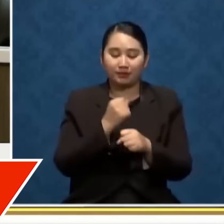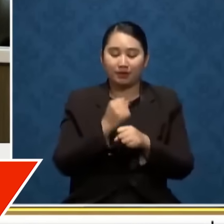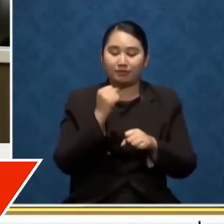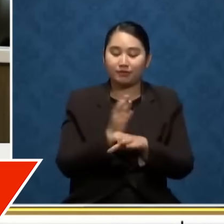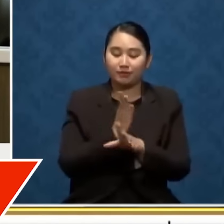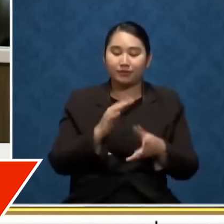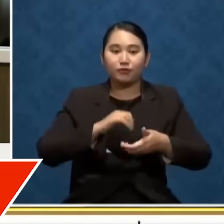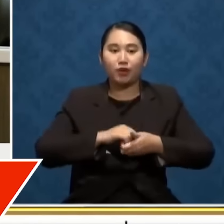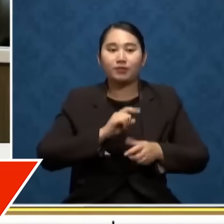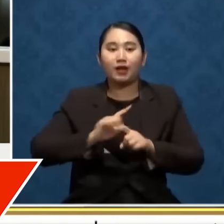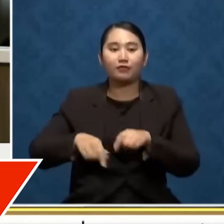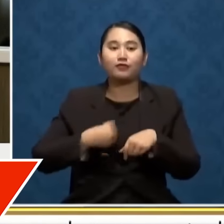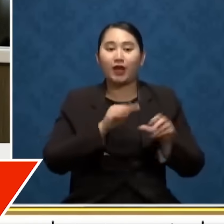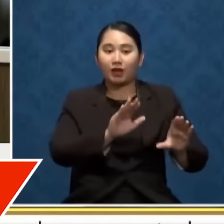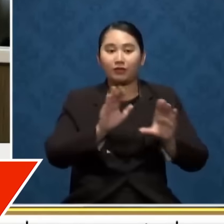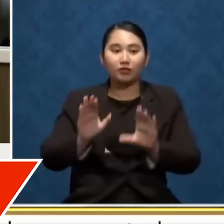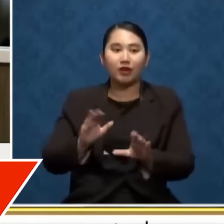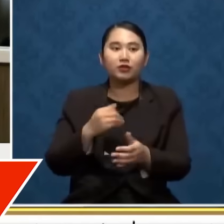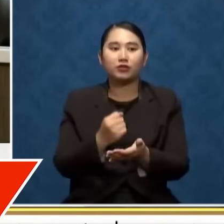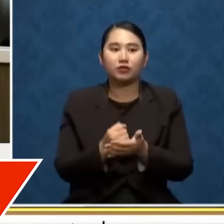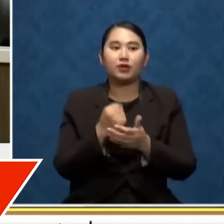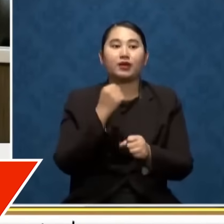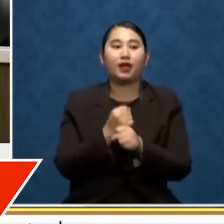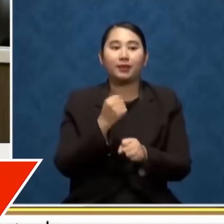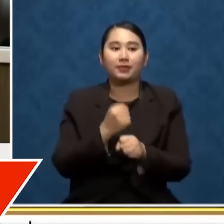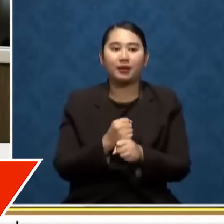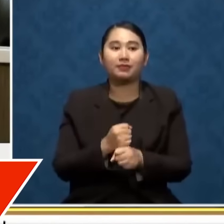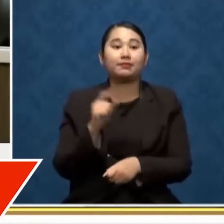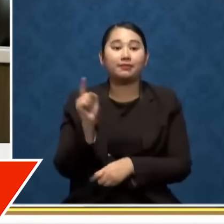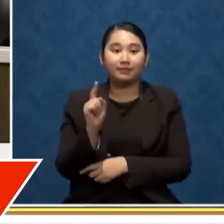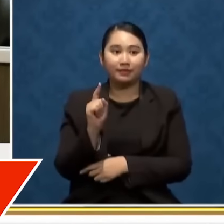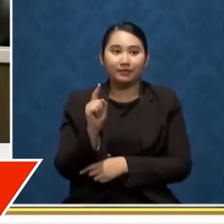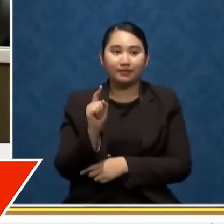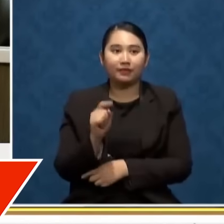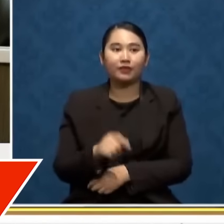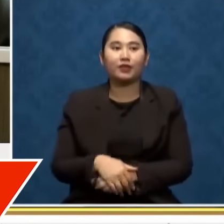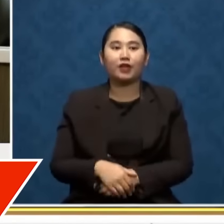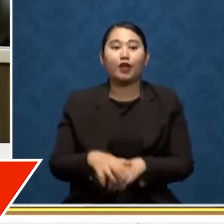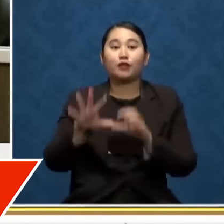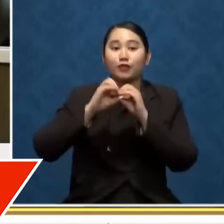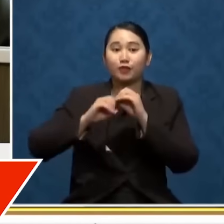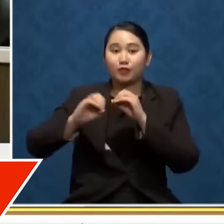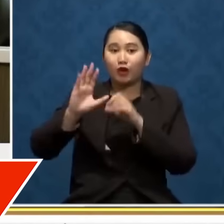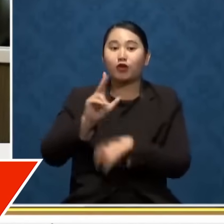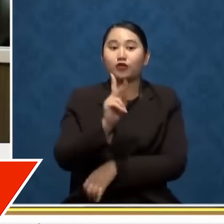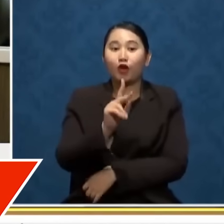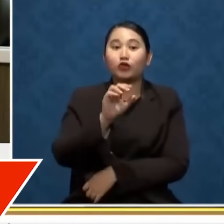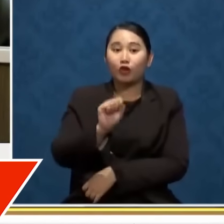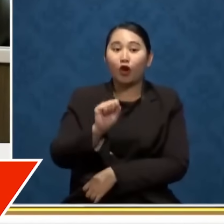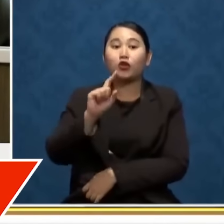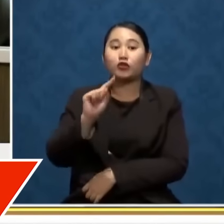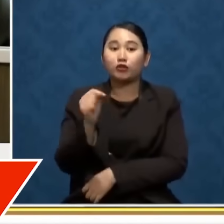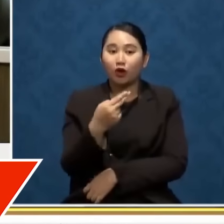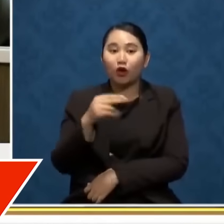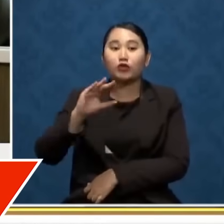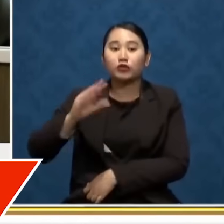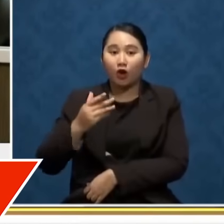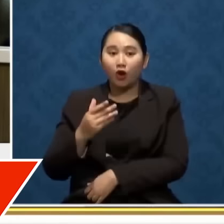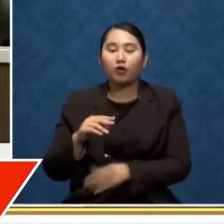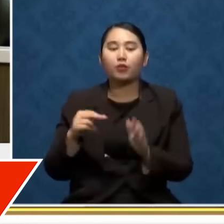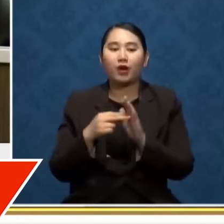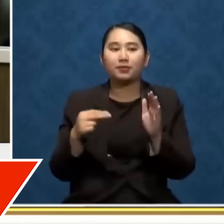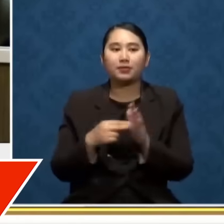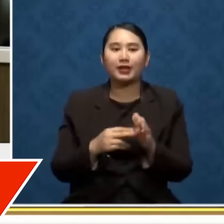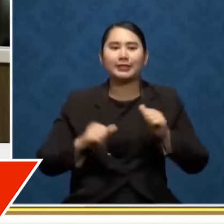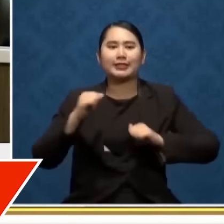รกรรมด้วยนั้นอ่อยขอฝากครับให้ท่านช่วยทำนะครับให้เป็นกสทช.อย่างแท้จริงครับคำว่ากสทช.ในที่นี้คือเลิก